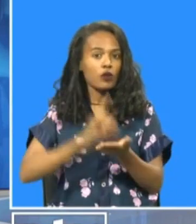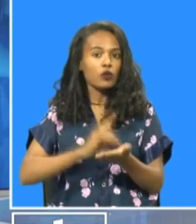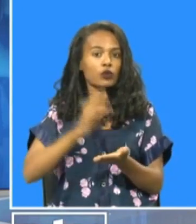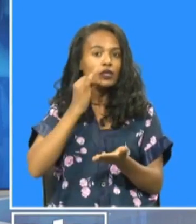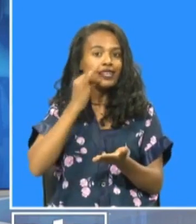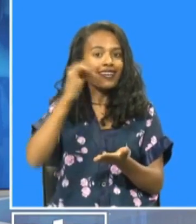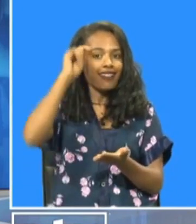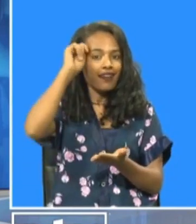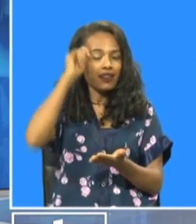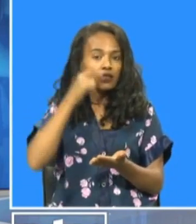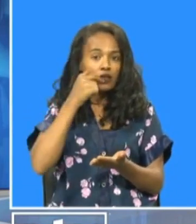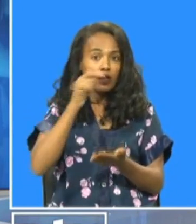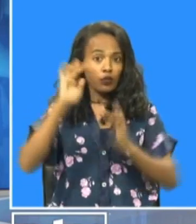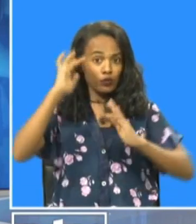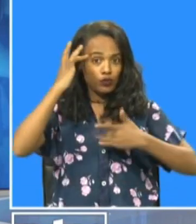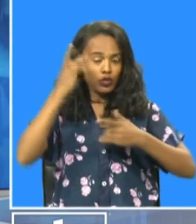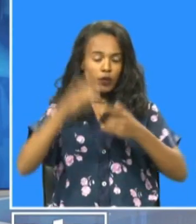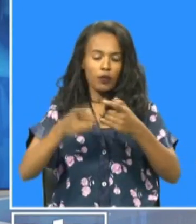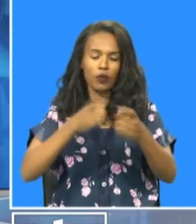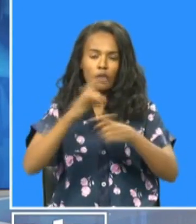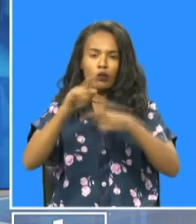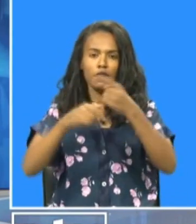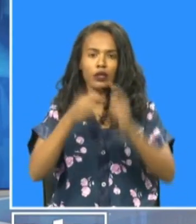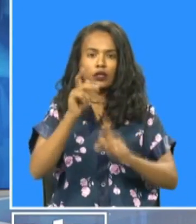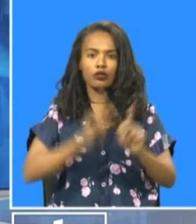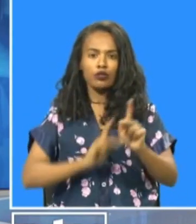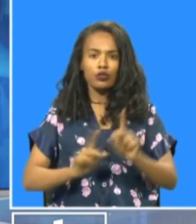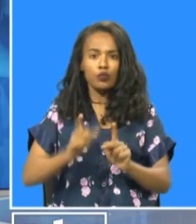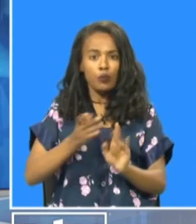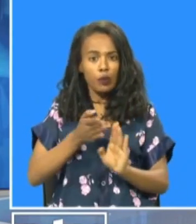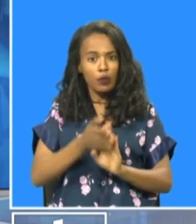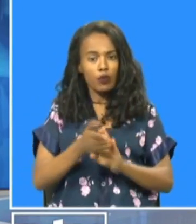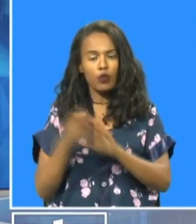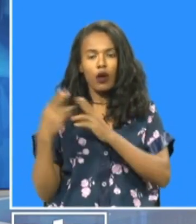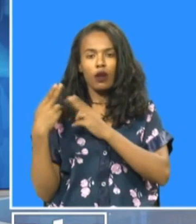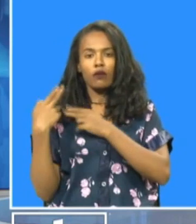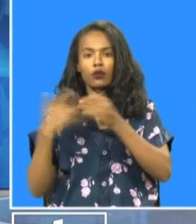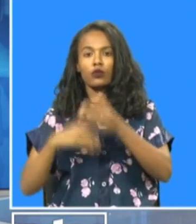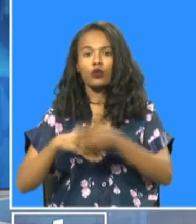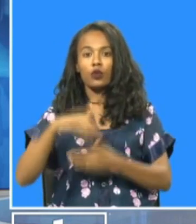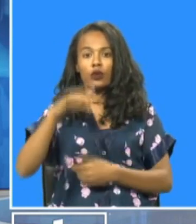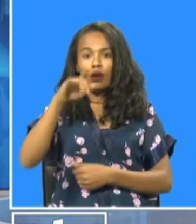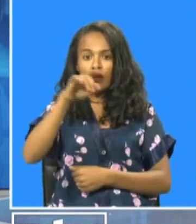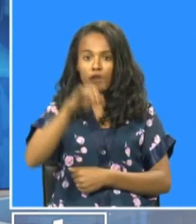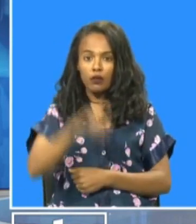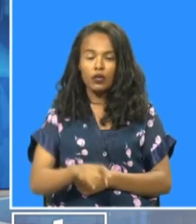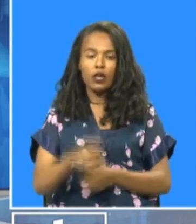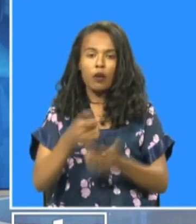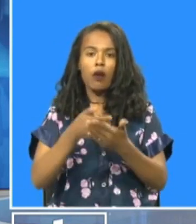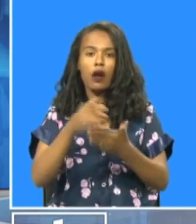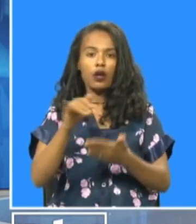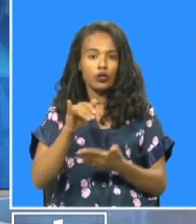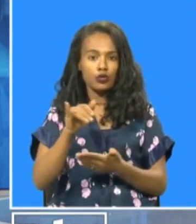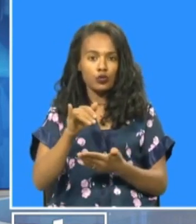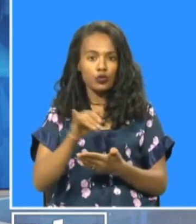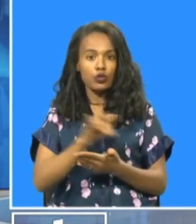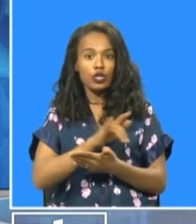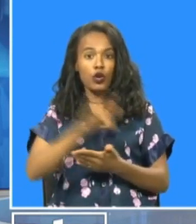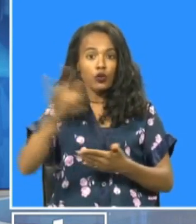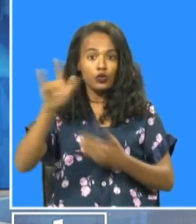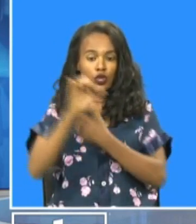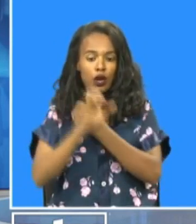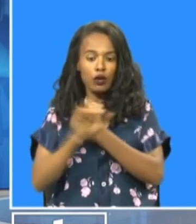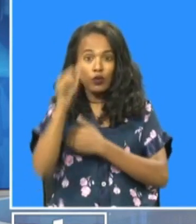ታደሰ አብራርተዋል። በበሽታ መቆጣጠሩ ሂደት ህዝቡም በበኩሉ ኃላፊነቱን ሊወጣ እንደሚገባም እንዲሁም ከውጭ ሀገር